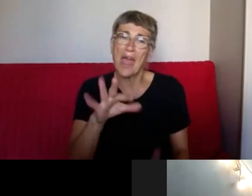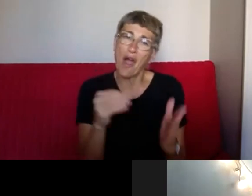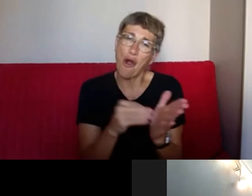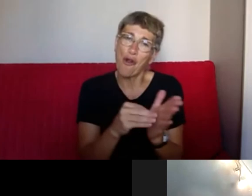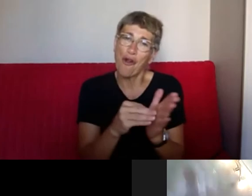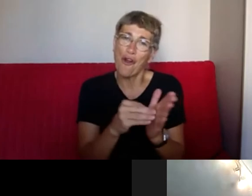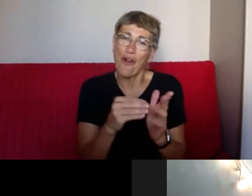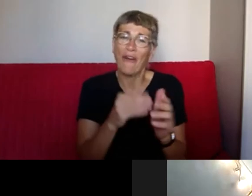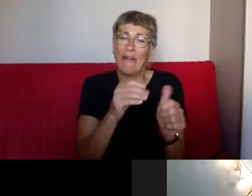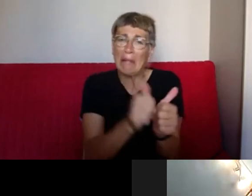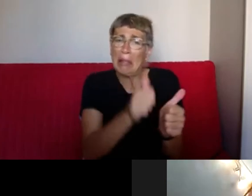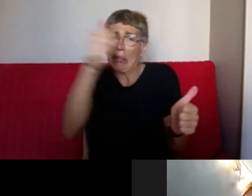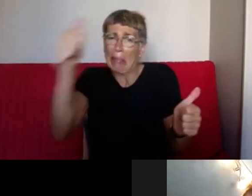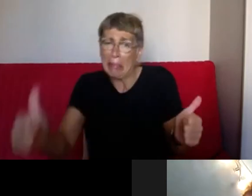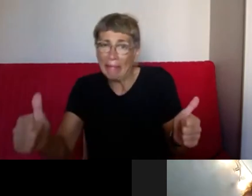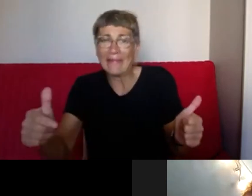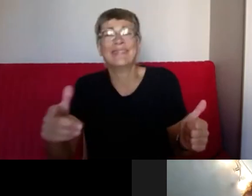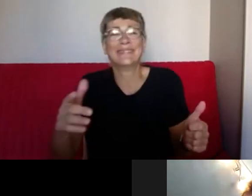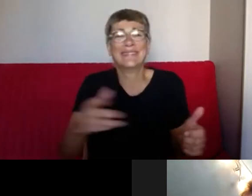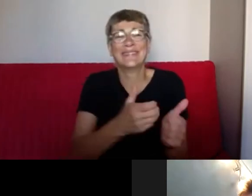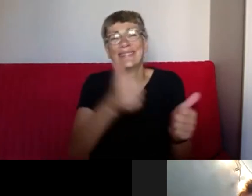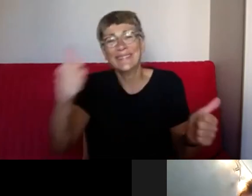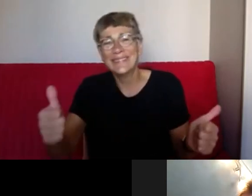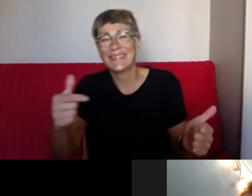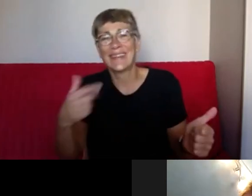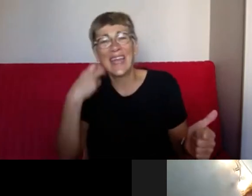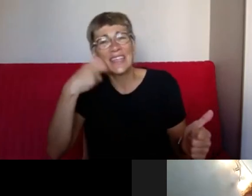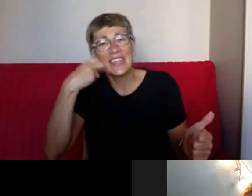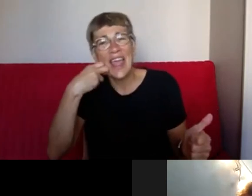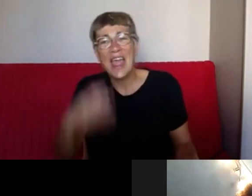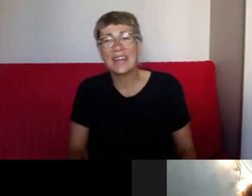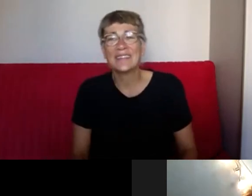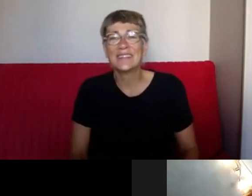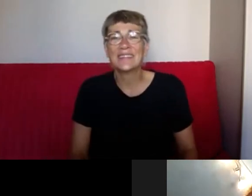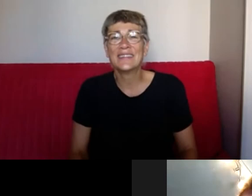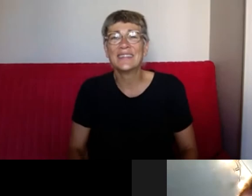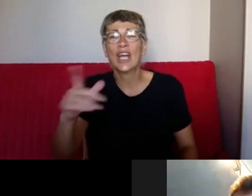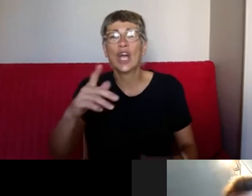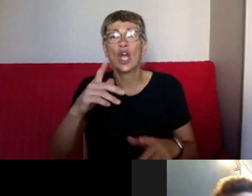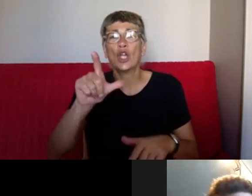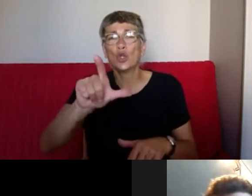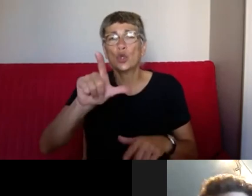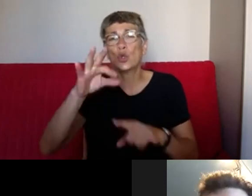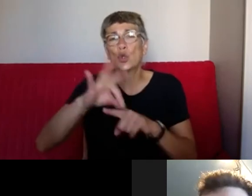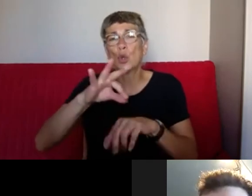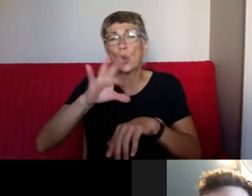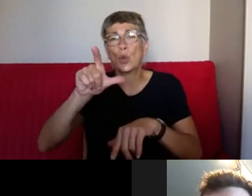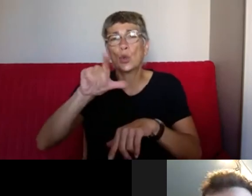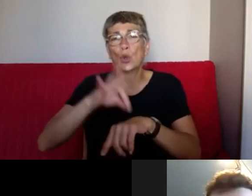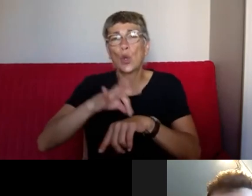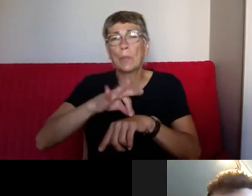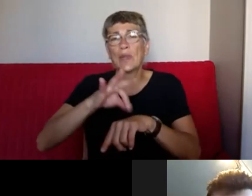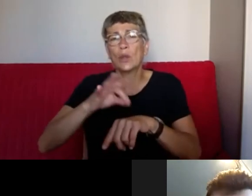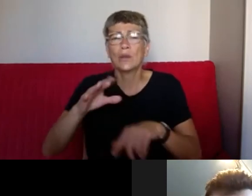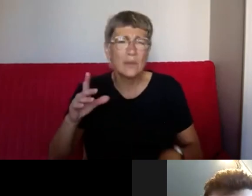je serai l'autre côté des rails du coup, mais voilà. Donc, je ne sais pas combien de temps. 2 minutes, please. 2 minutes pour tout. Je n'ai pas